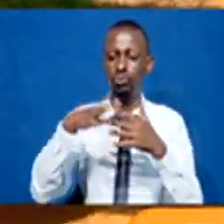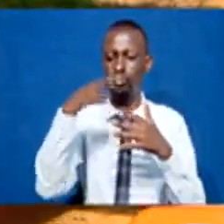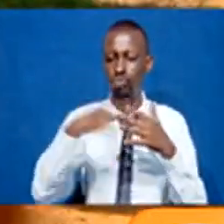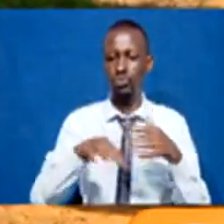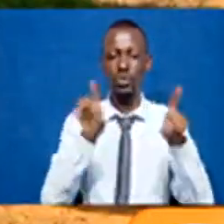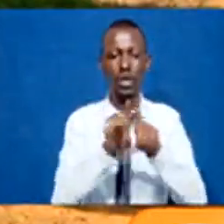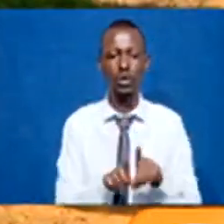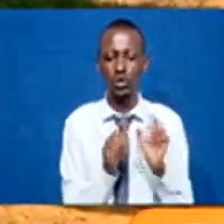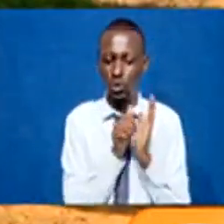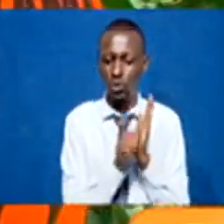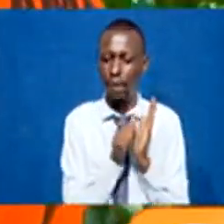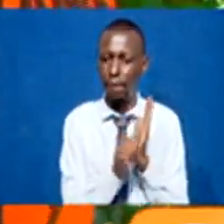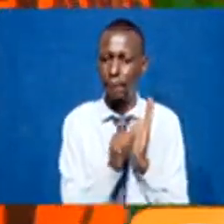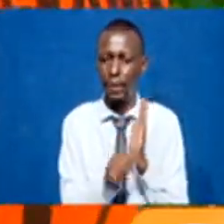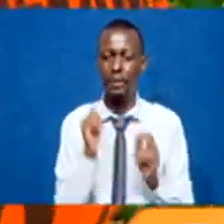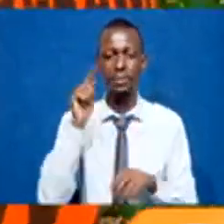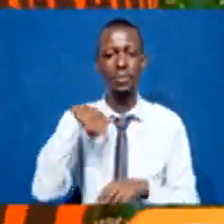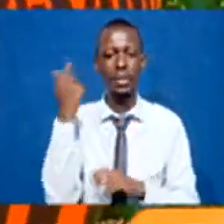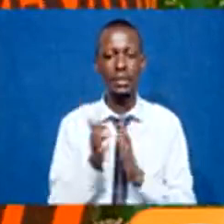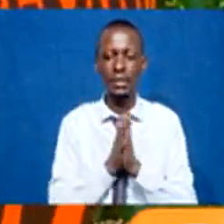mahindi. Hiyo ndio kwa maana nimeingia